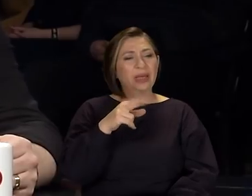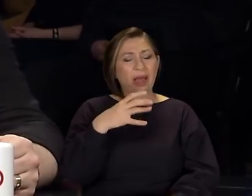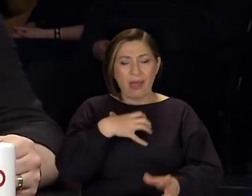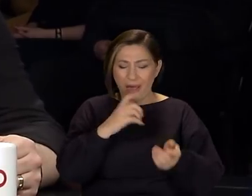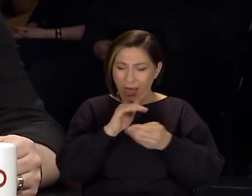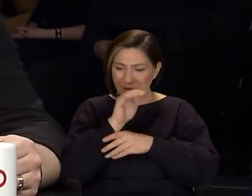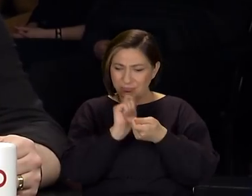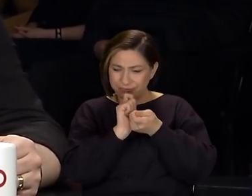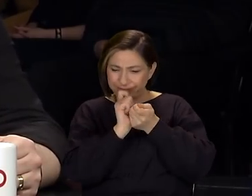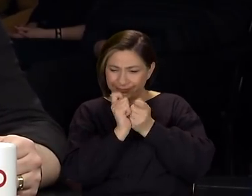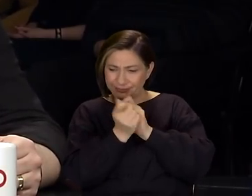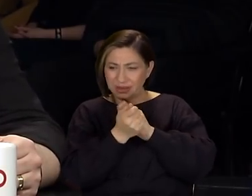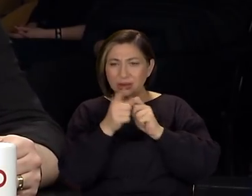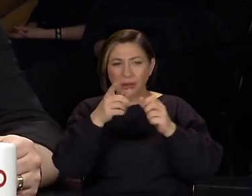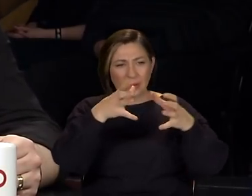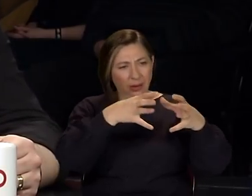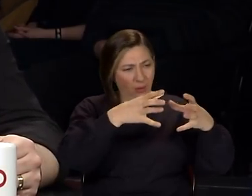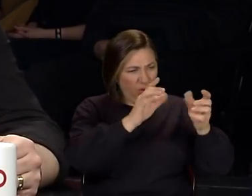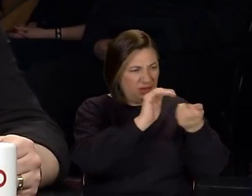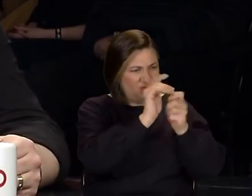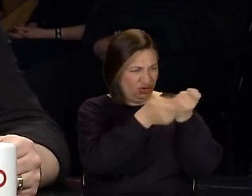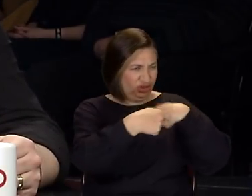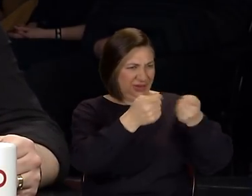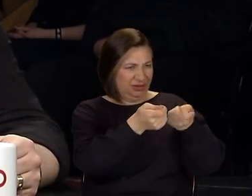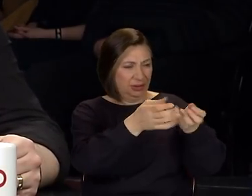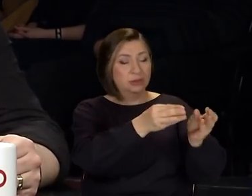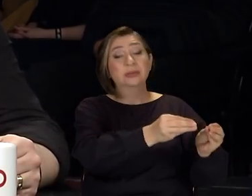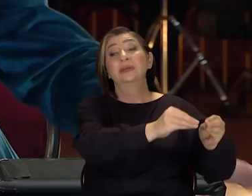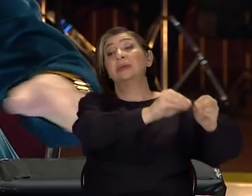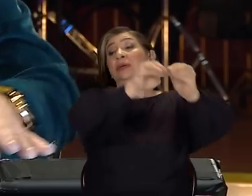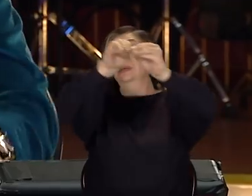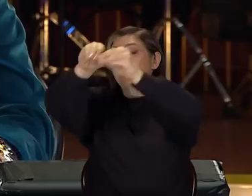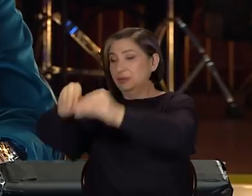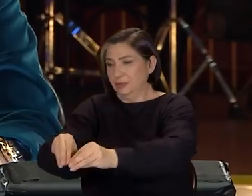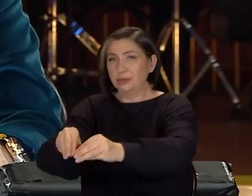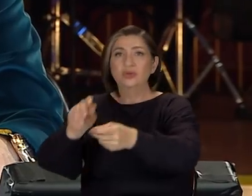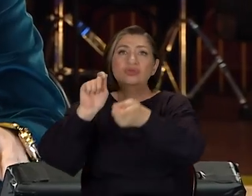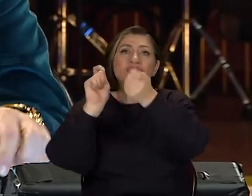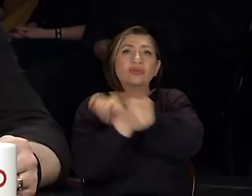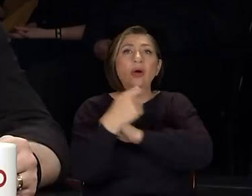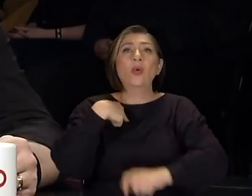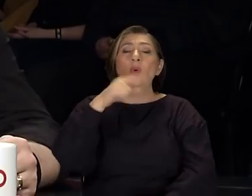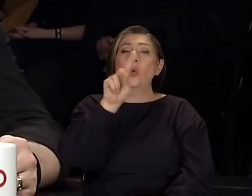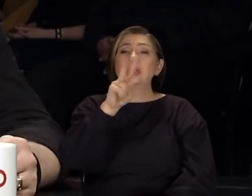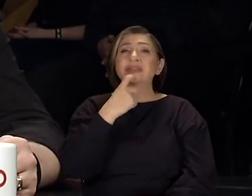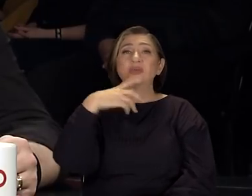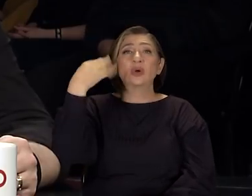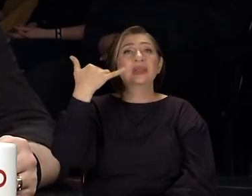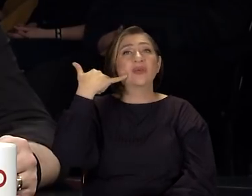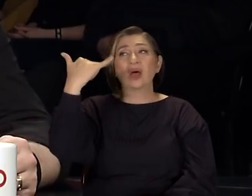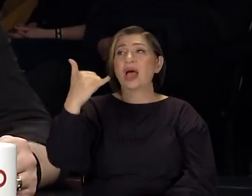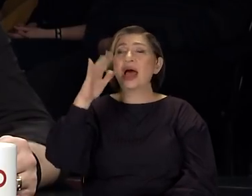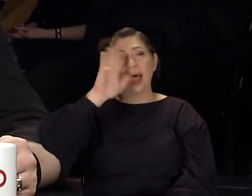döngü, çember seni alıp tekrar sen buraya aitsin diye çeviriyor. Ben de 12 sene sonra telefon açtım.